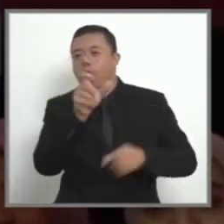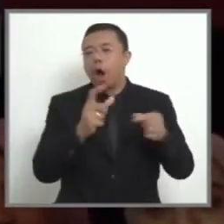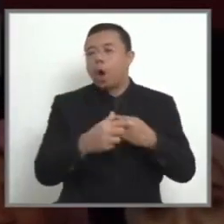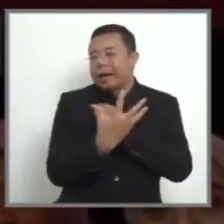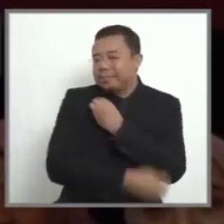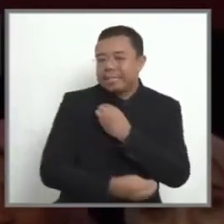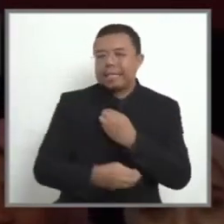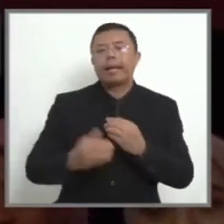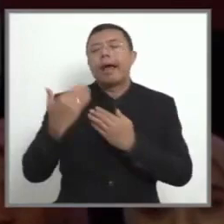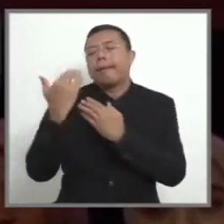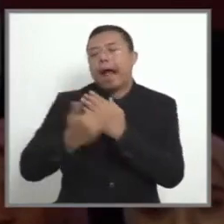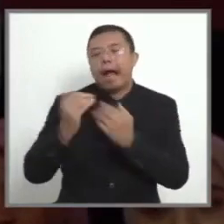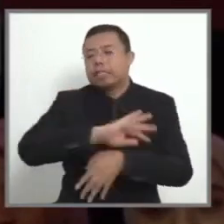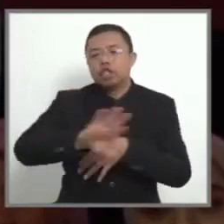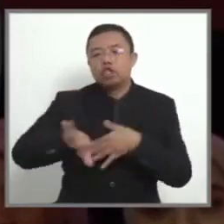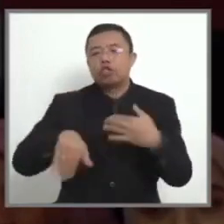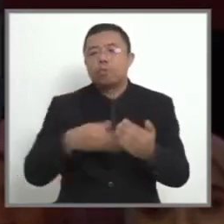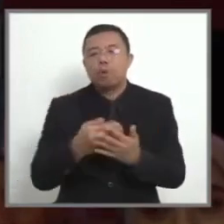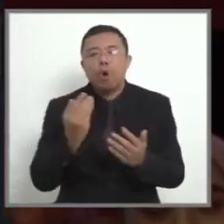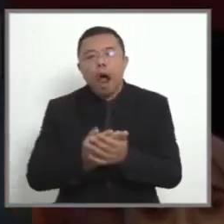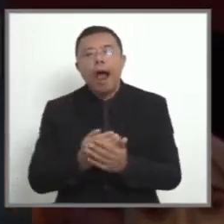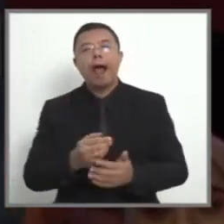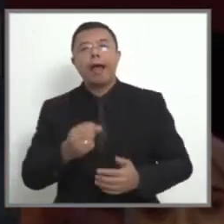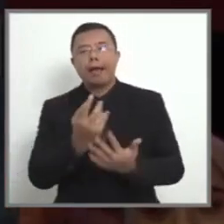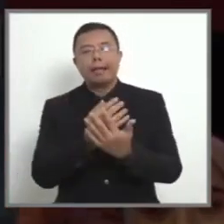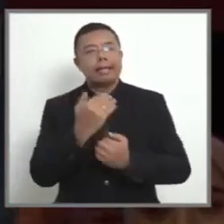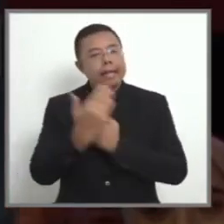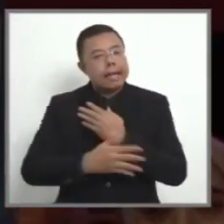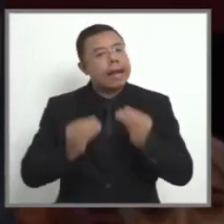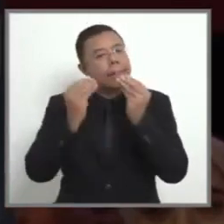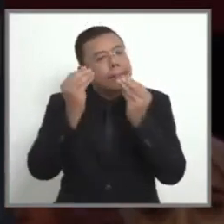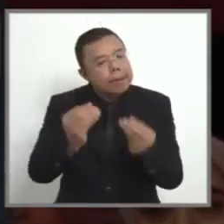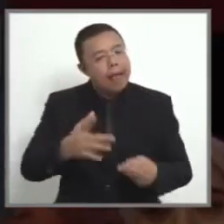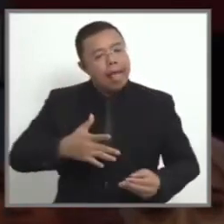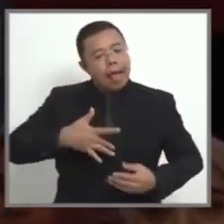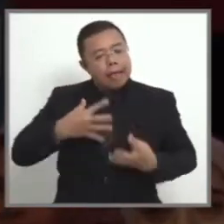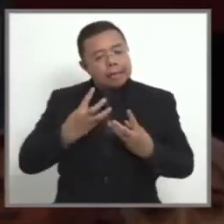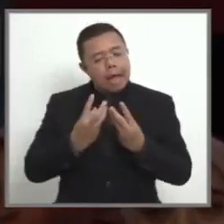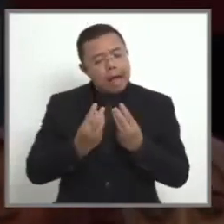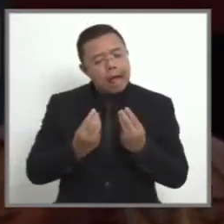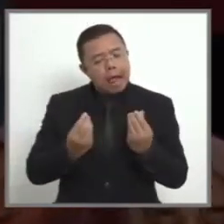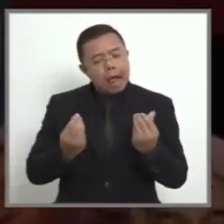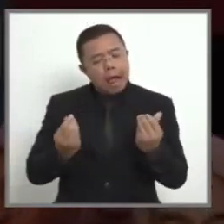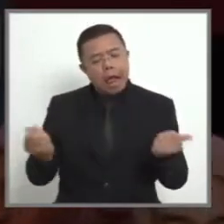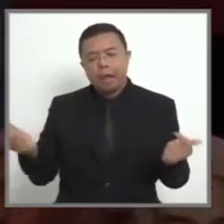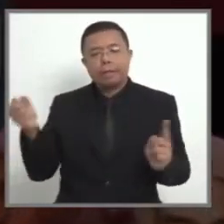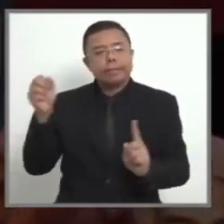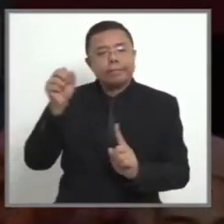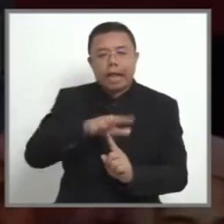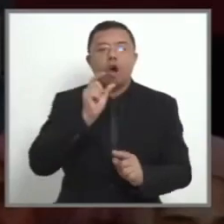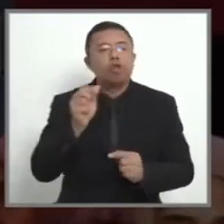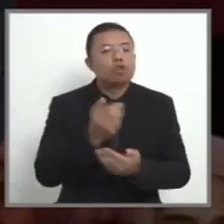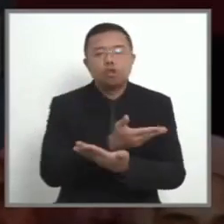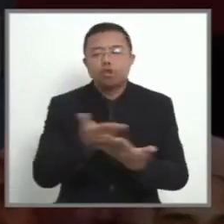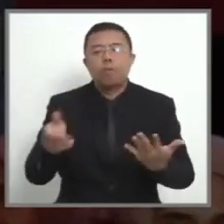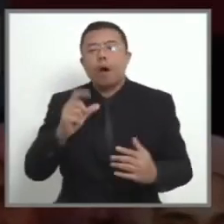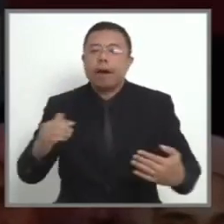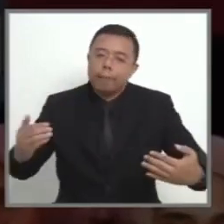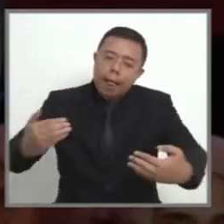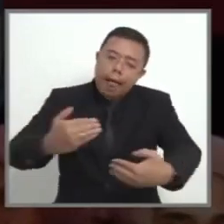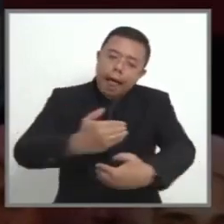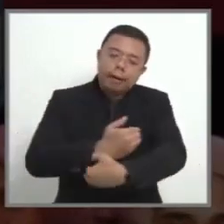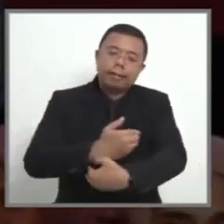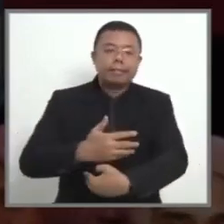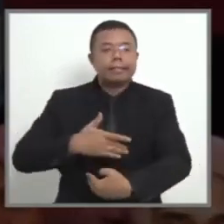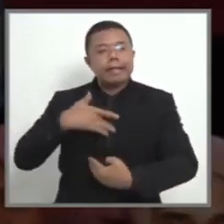kasih kepada semuanya negara yang hadir dengan perasaan yang halus yang Rahman yang rahim kepada semua yang merangkul dengan